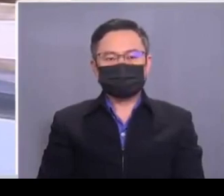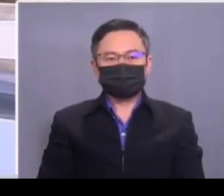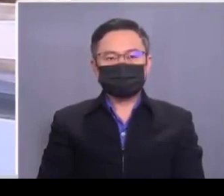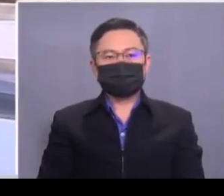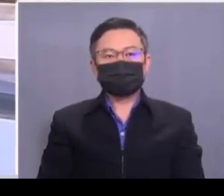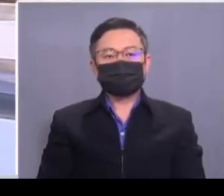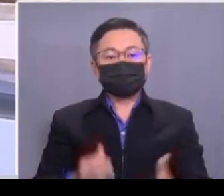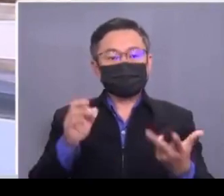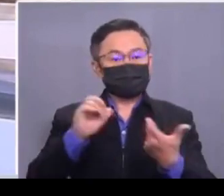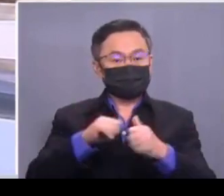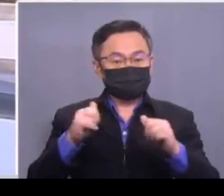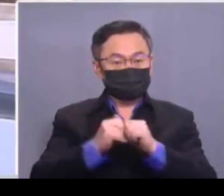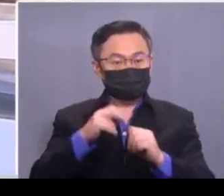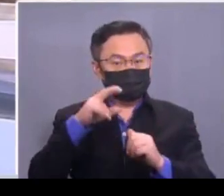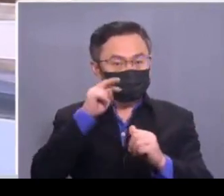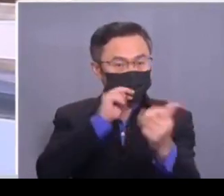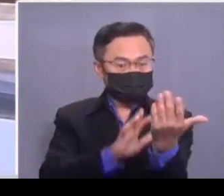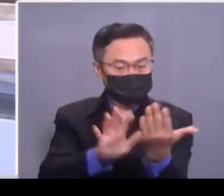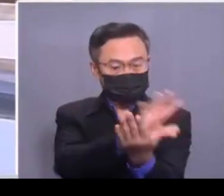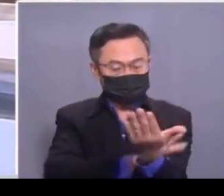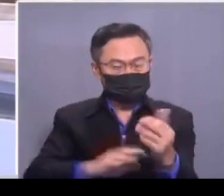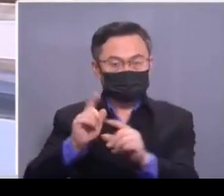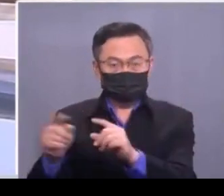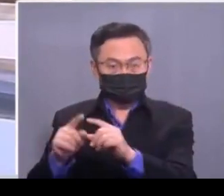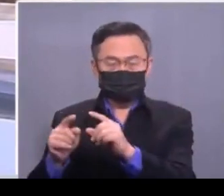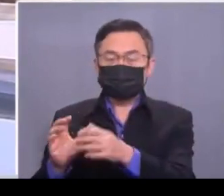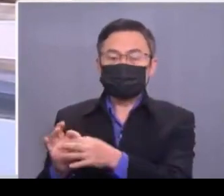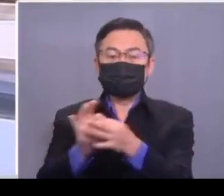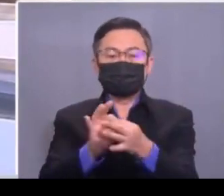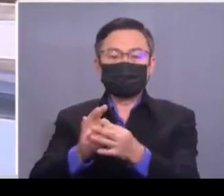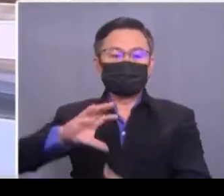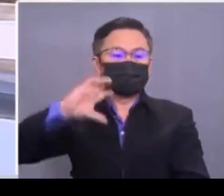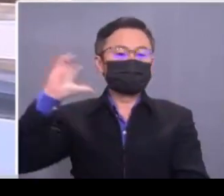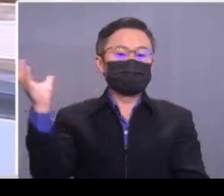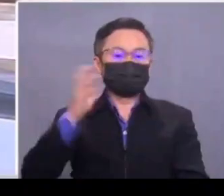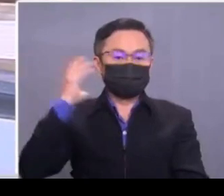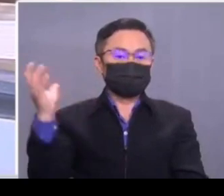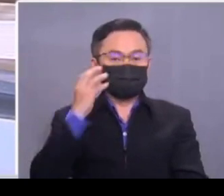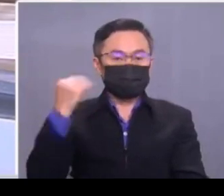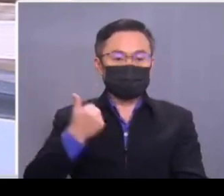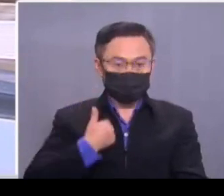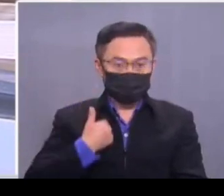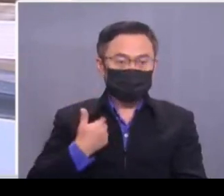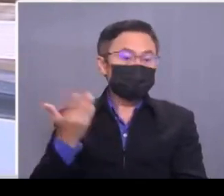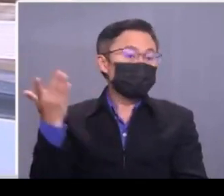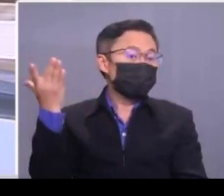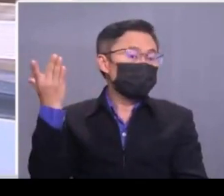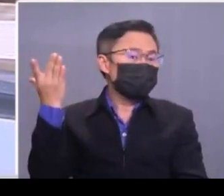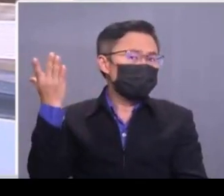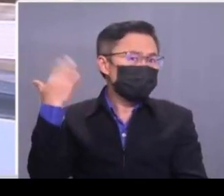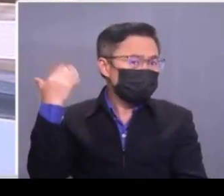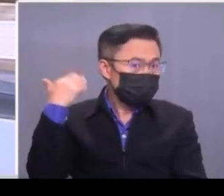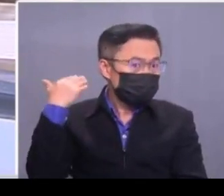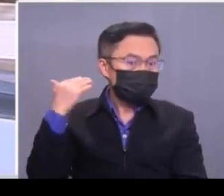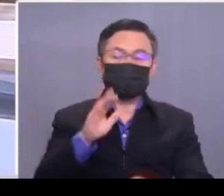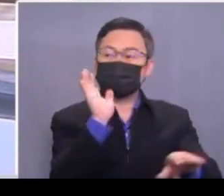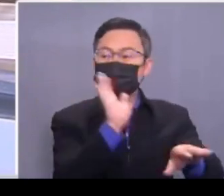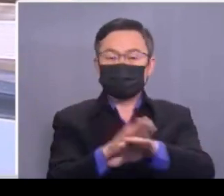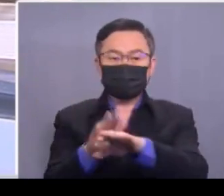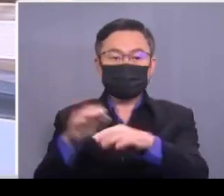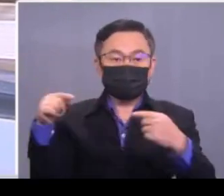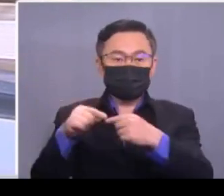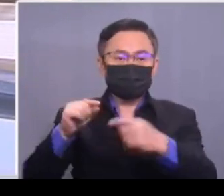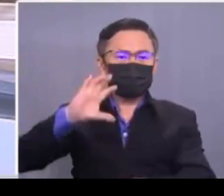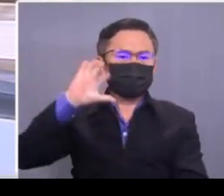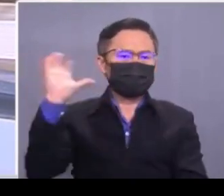ในเรื่องของสถานการณ์น้ำด้วยนะคะก็ยึดโยงกับเรื่องของพายุพายุก่อนหน้านี้มีการเตือนกันว่ามันเป็นดีเปรสชั่นแต่ท้ายที่สุดแล้วมันต่อไปเป็น